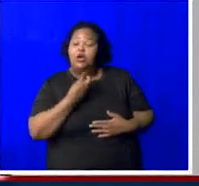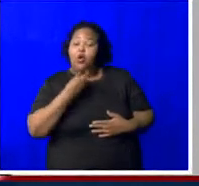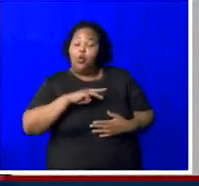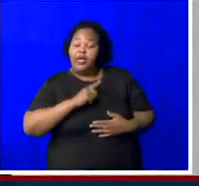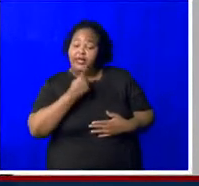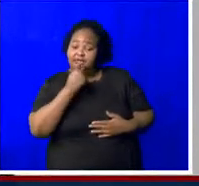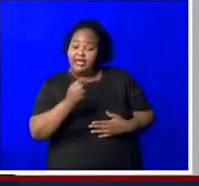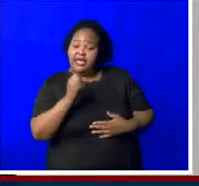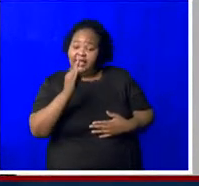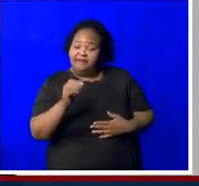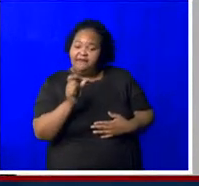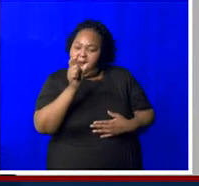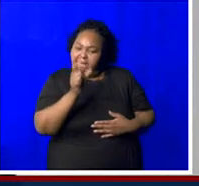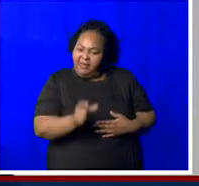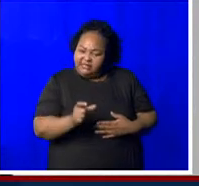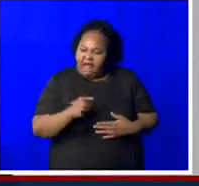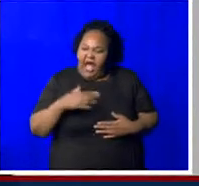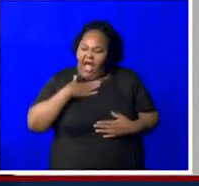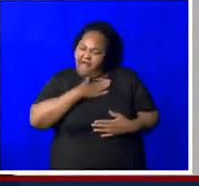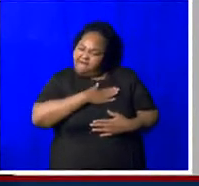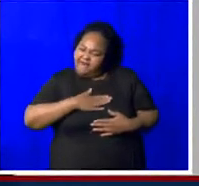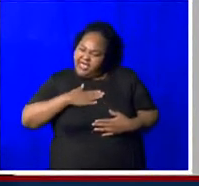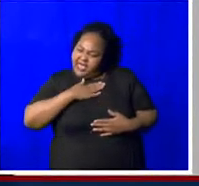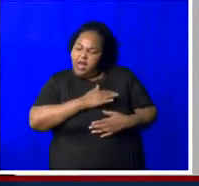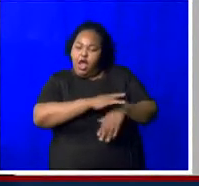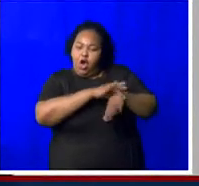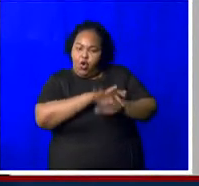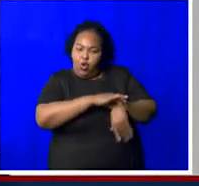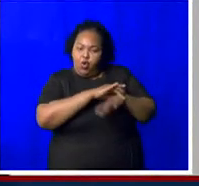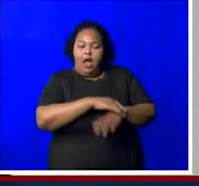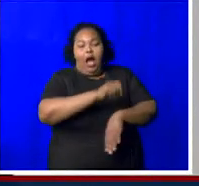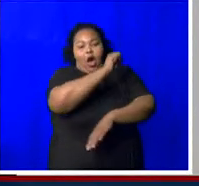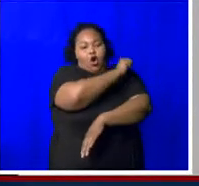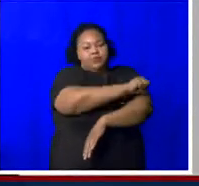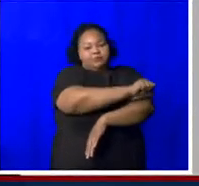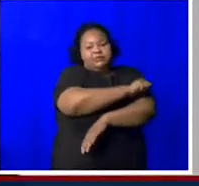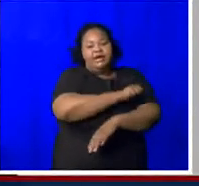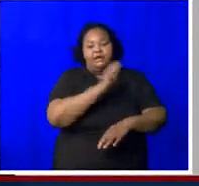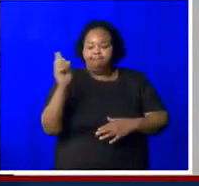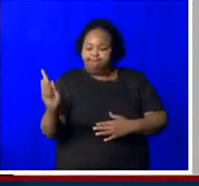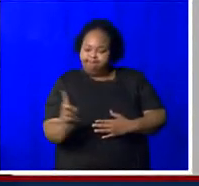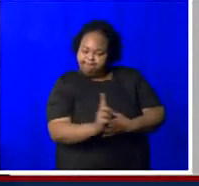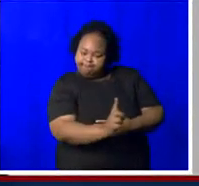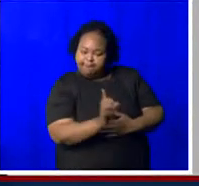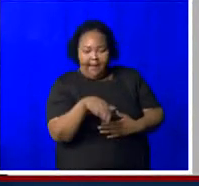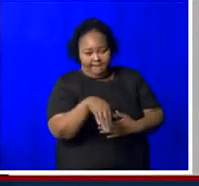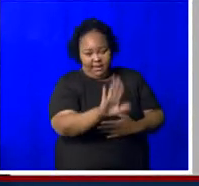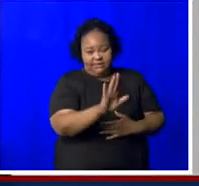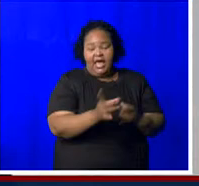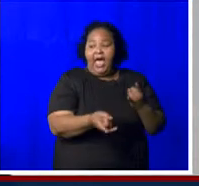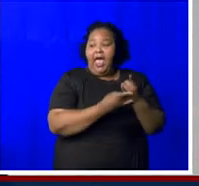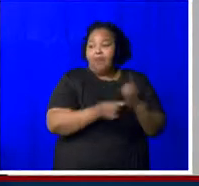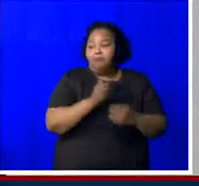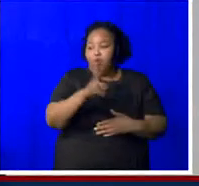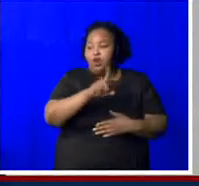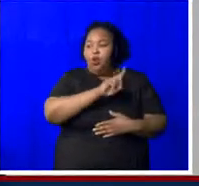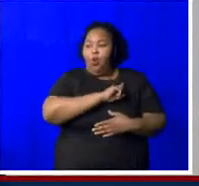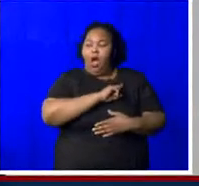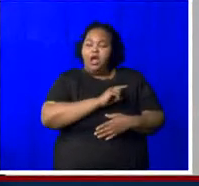esibhedlela noma emtholampilo but amsita kuloko ngoba njengalobuthi lobunje bathi buyaye bubange